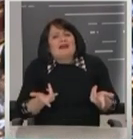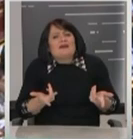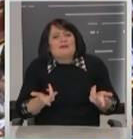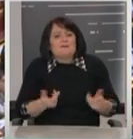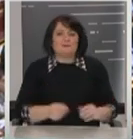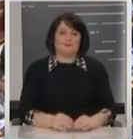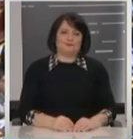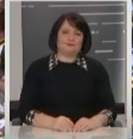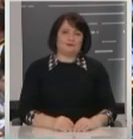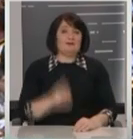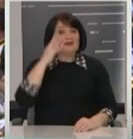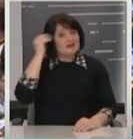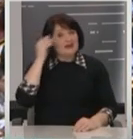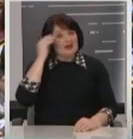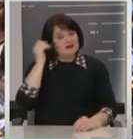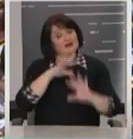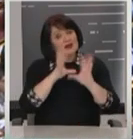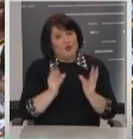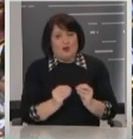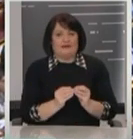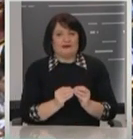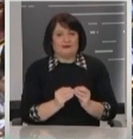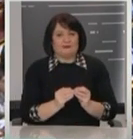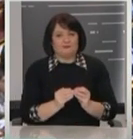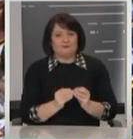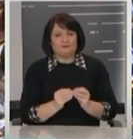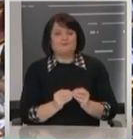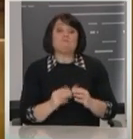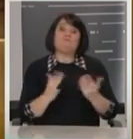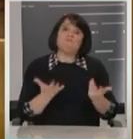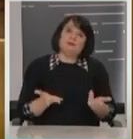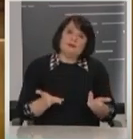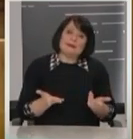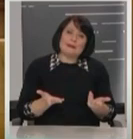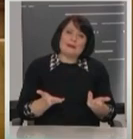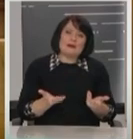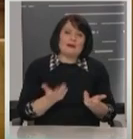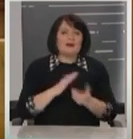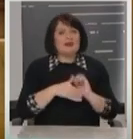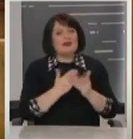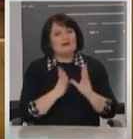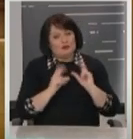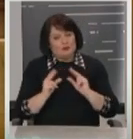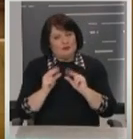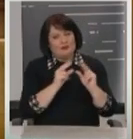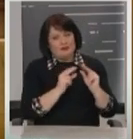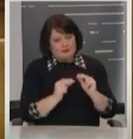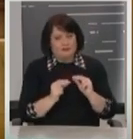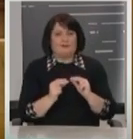Ησυχία. Τα ξεχνάτε όμως. Παρακαλώ. Αυτά. Αλλά όμως είναι ενδιαφέρουσα αυτή η συζήτηση που